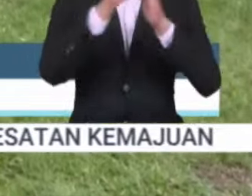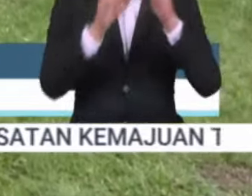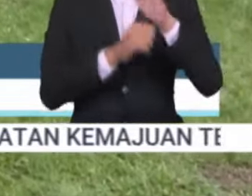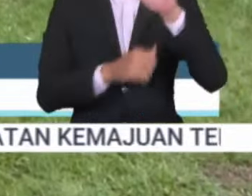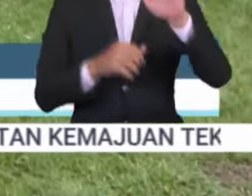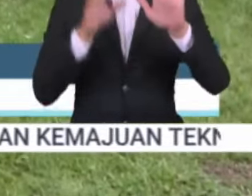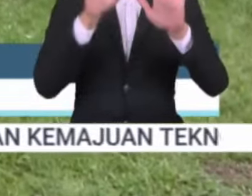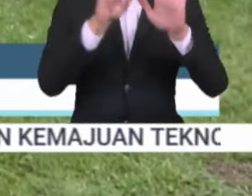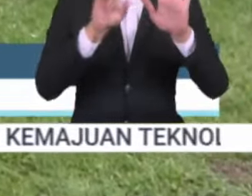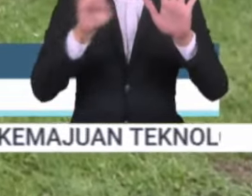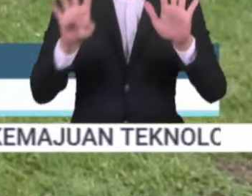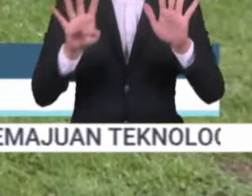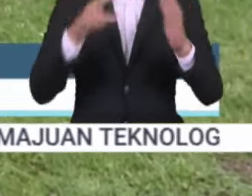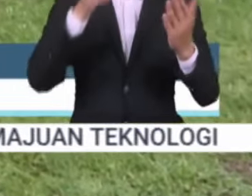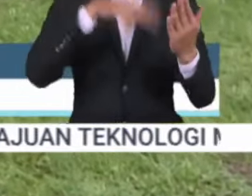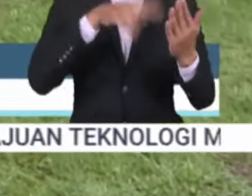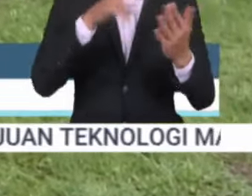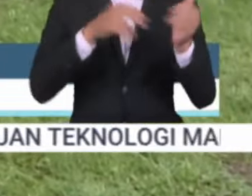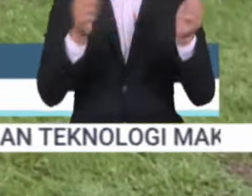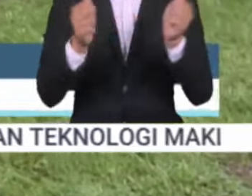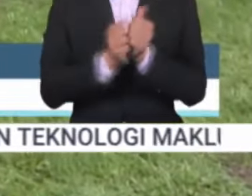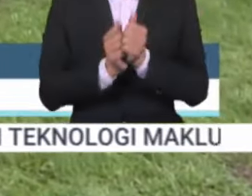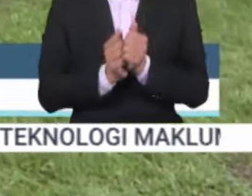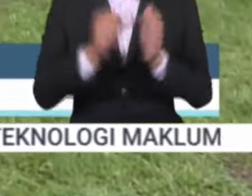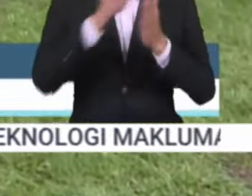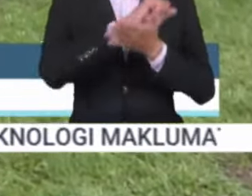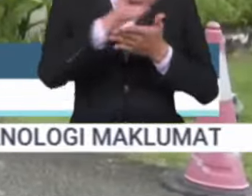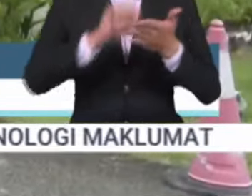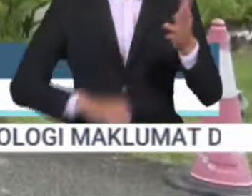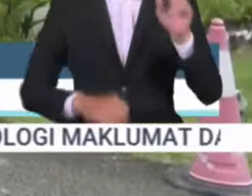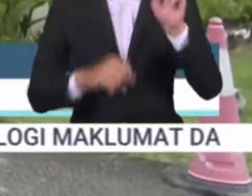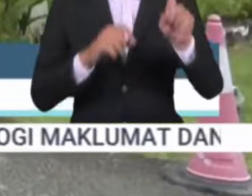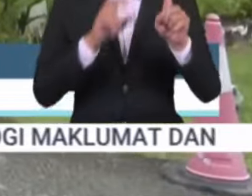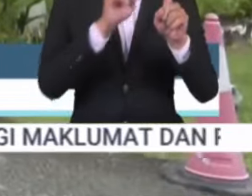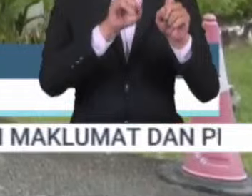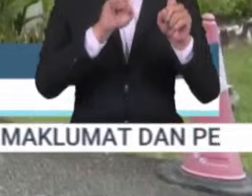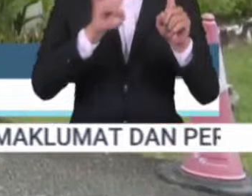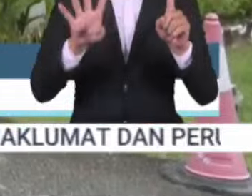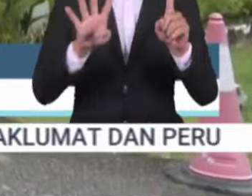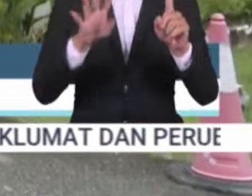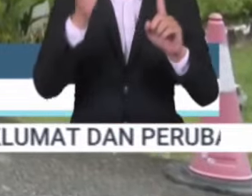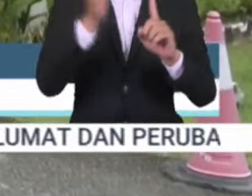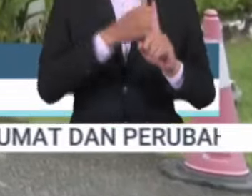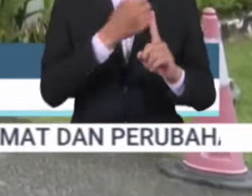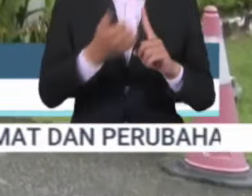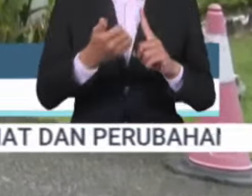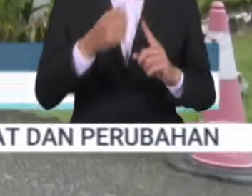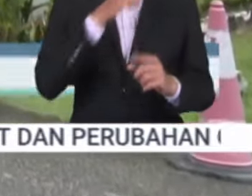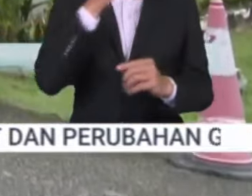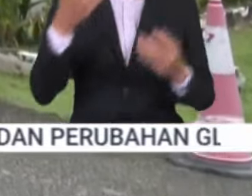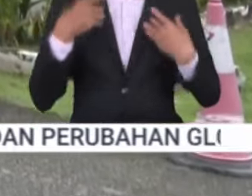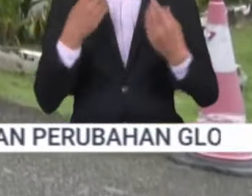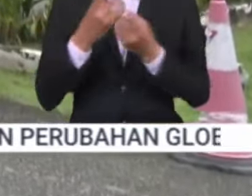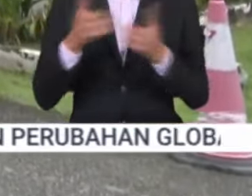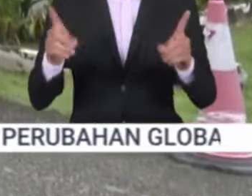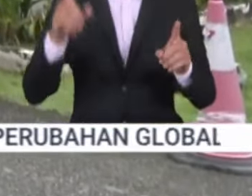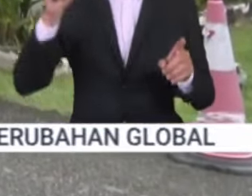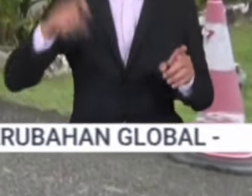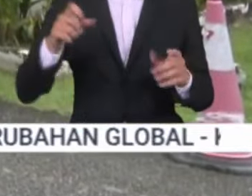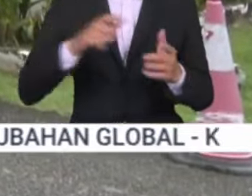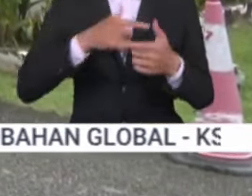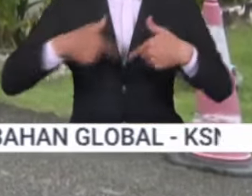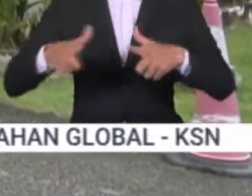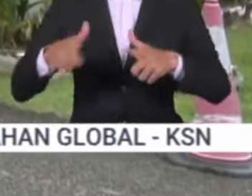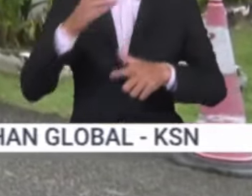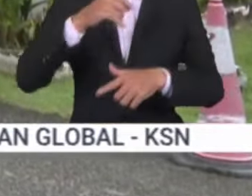Akta 574 yang dibaca bersama dengan Seksyen 124K Kanun Keseksaan. Tiada sebarang jaminan dibenarkan